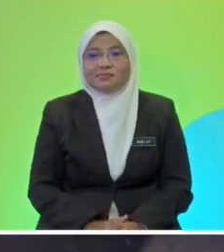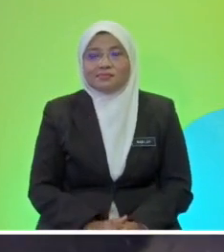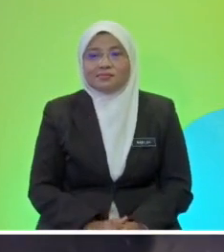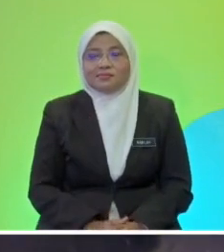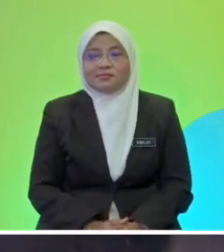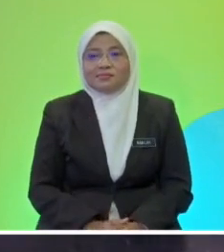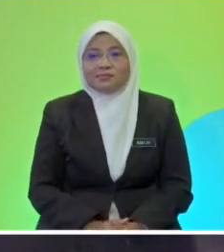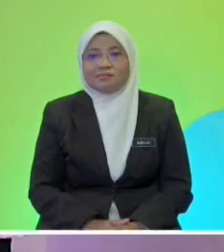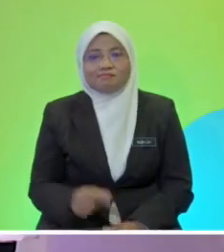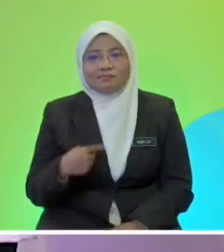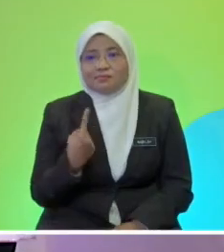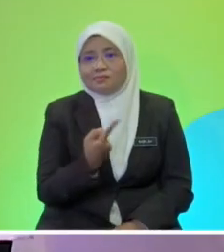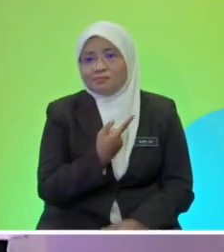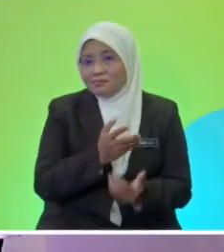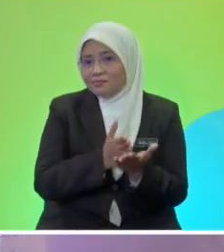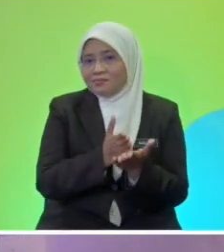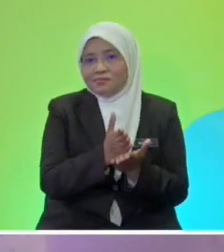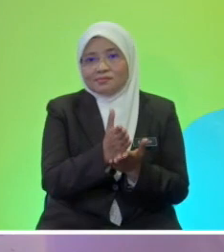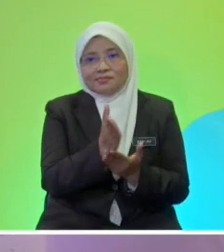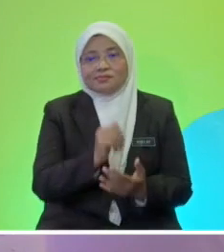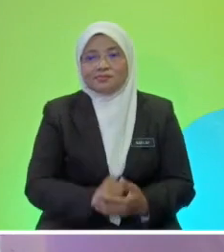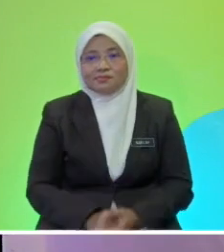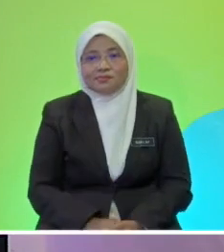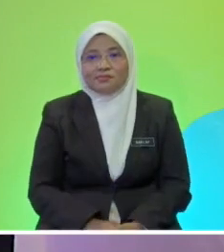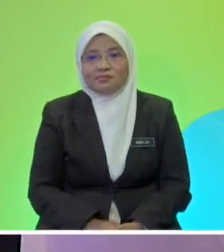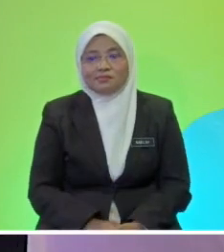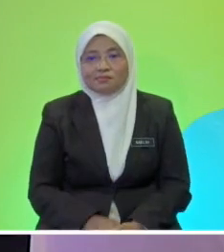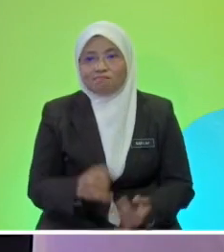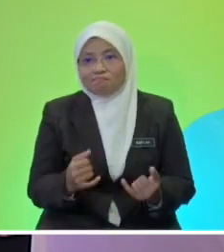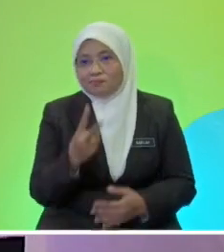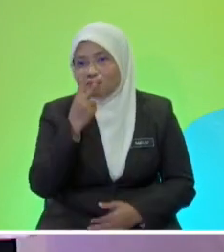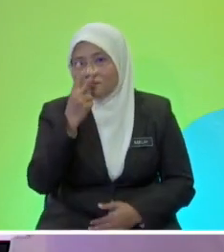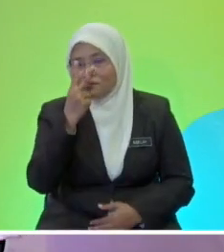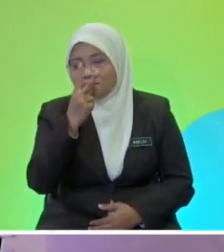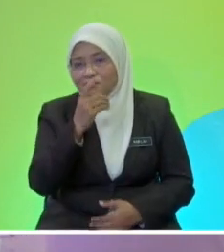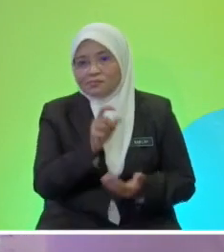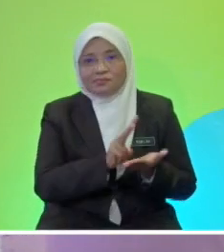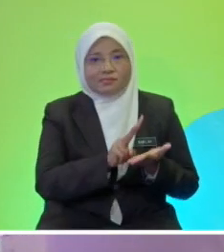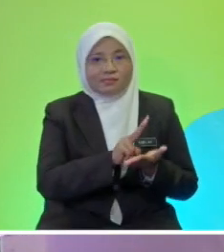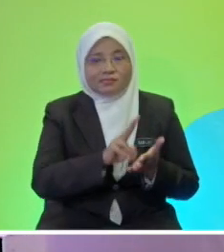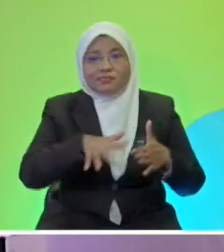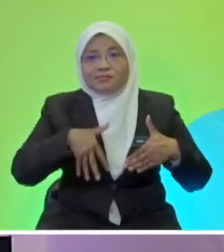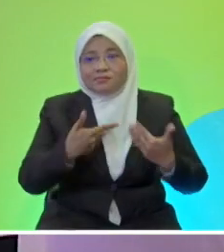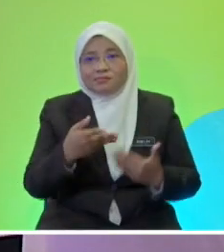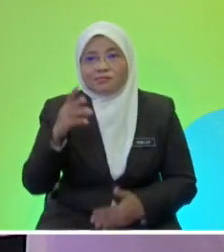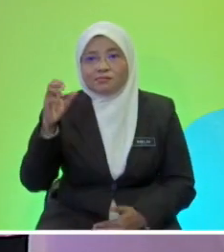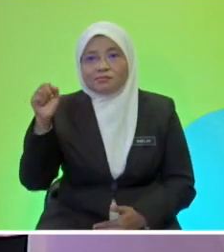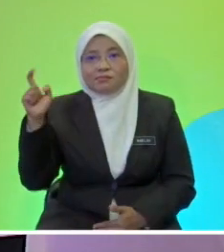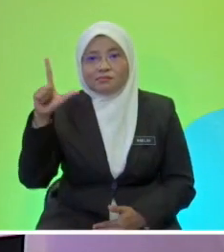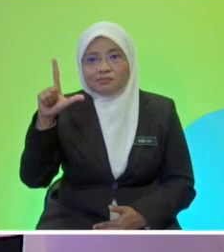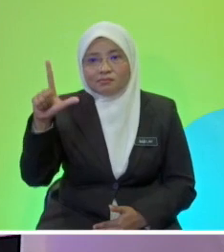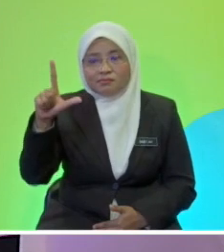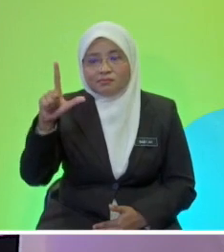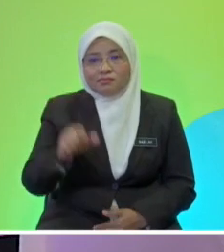kita teruskan ya Jon Oke kita ada tayangan video bagaimana saya daripada sel vetus tadi